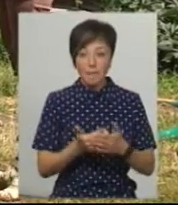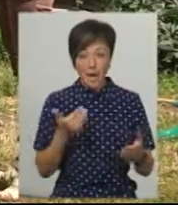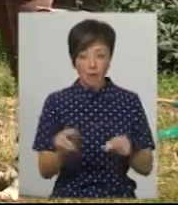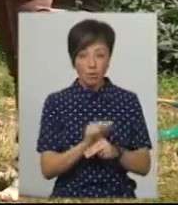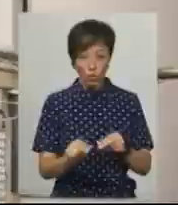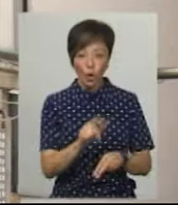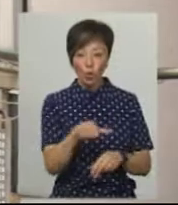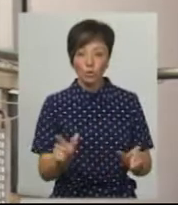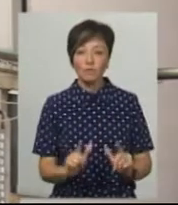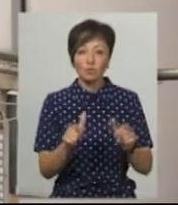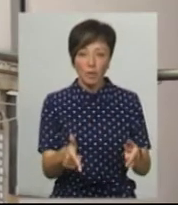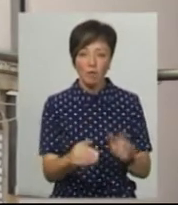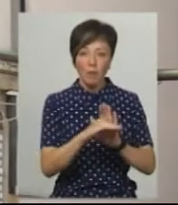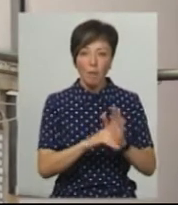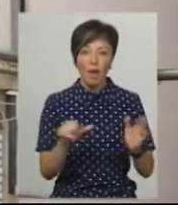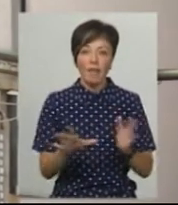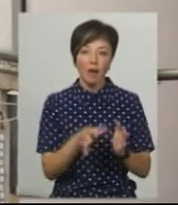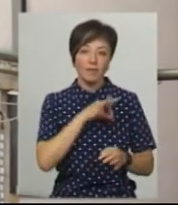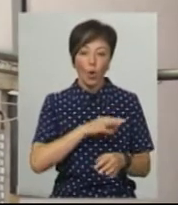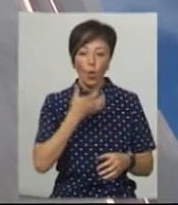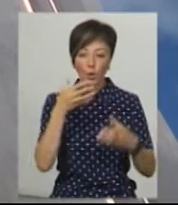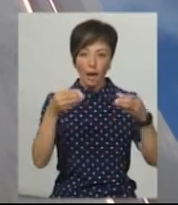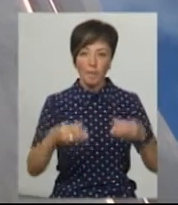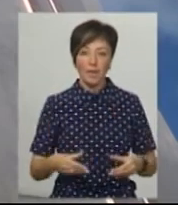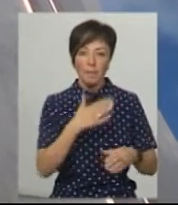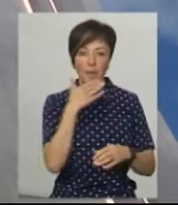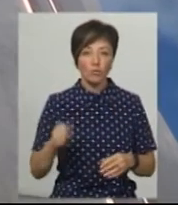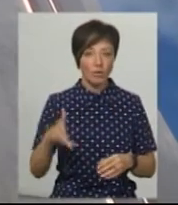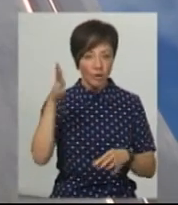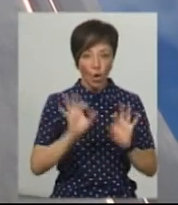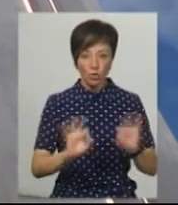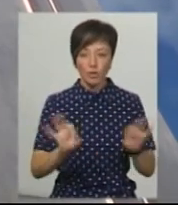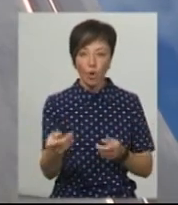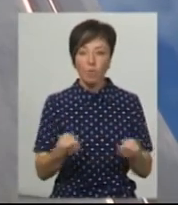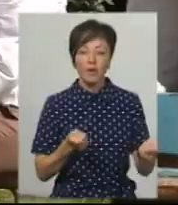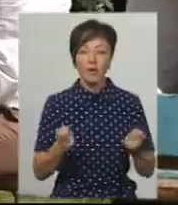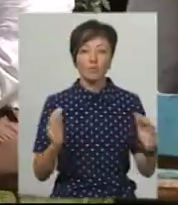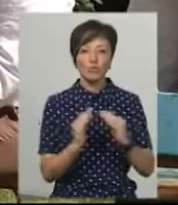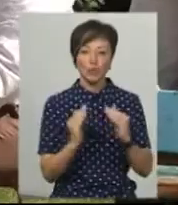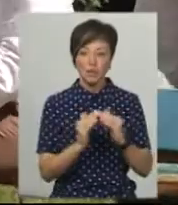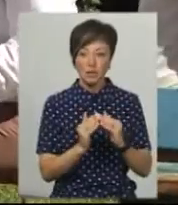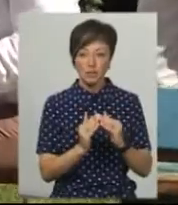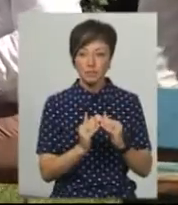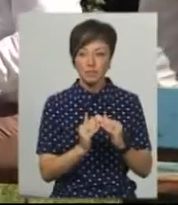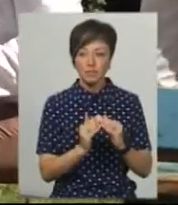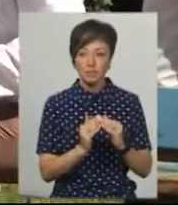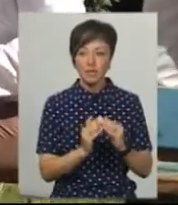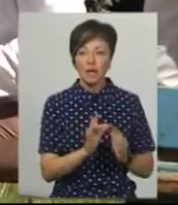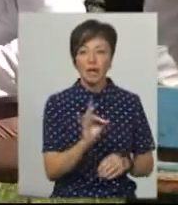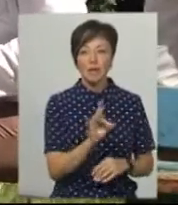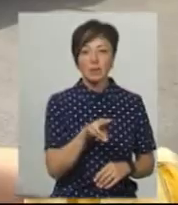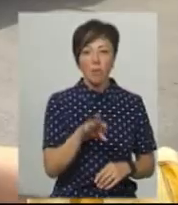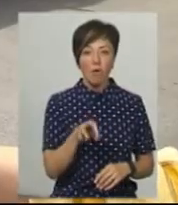мешканці вступили в програму енергоефективності з утеплення багатоповерхівки, розповідає управляюча будинком проспект Миру, 93,